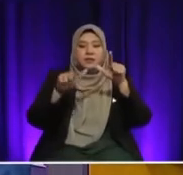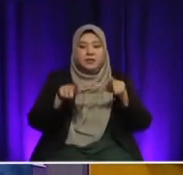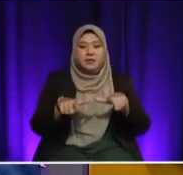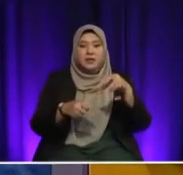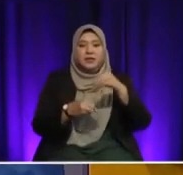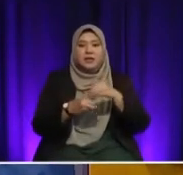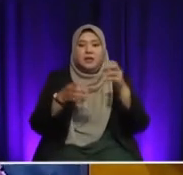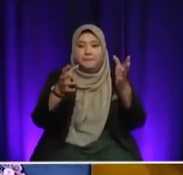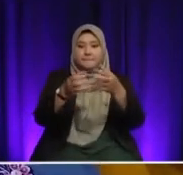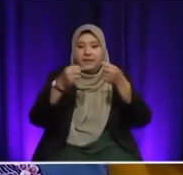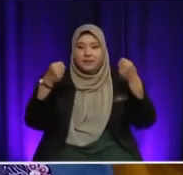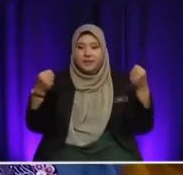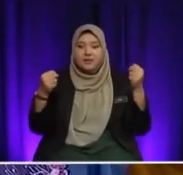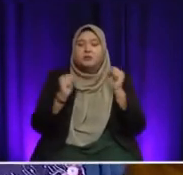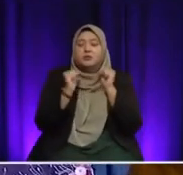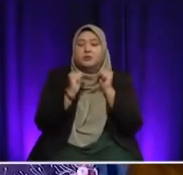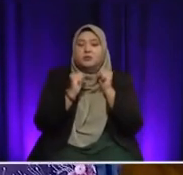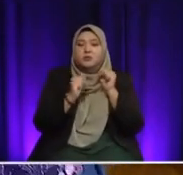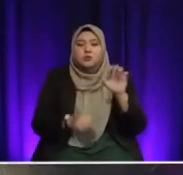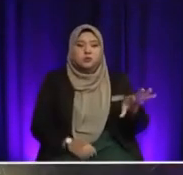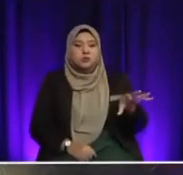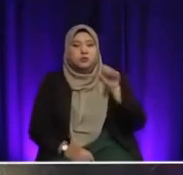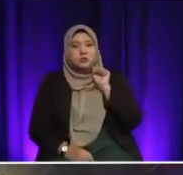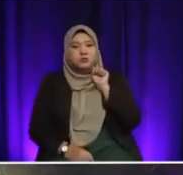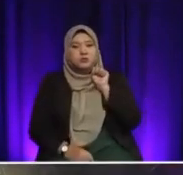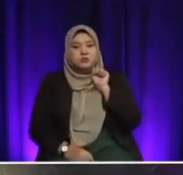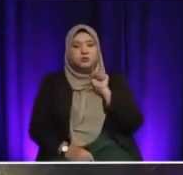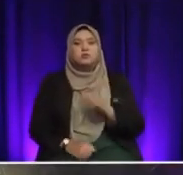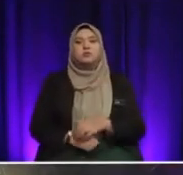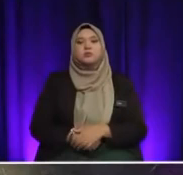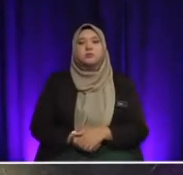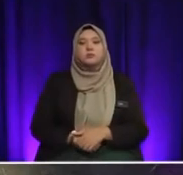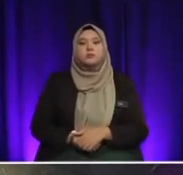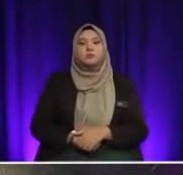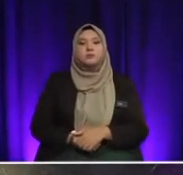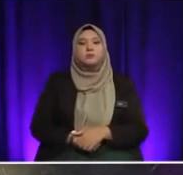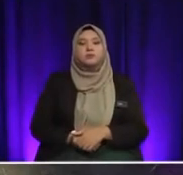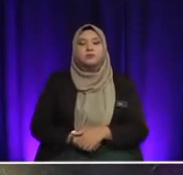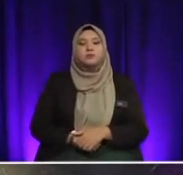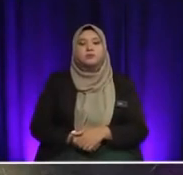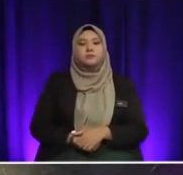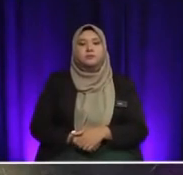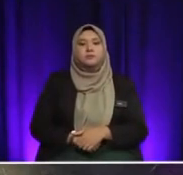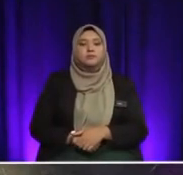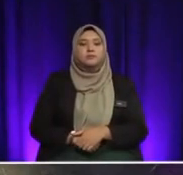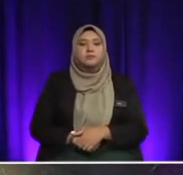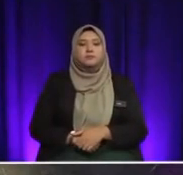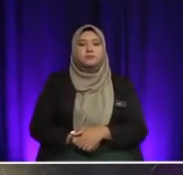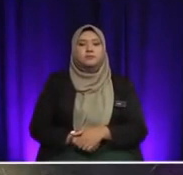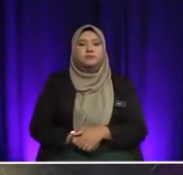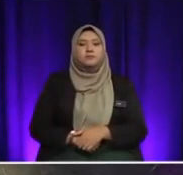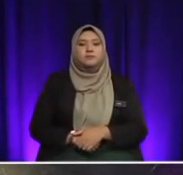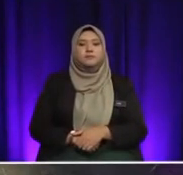Semua tu dekat bahagian sehingga freezer. Negatif 18 darjah ya cikgu? Ya. Terutamanya kalau dekat gudang-gudang. Kalau kat rumah